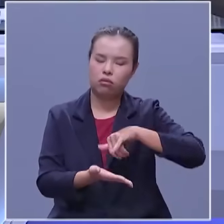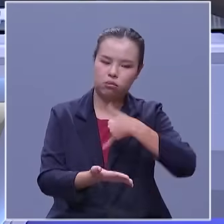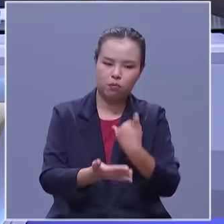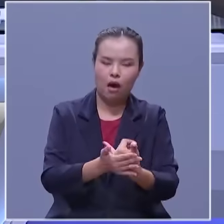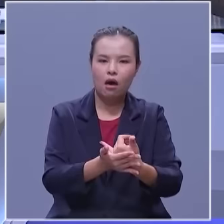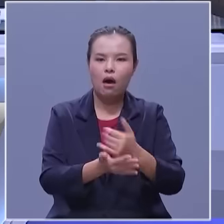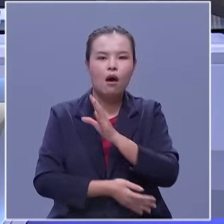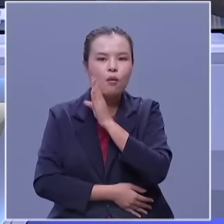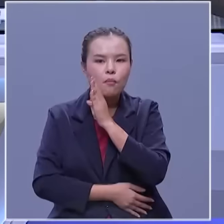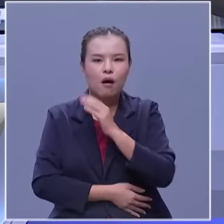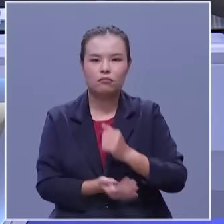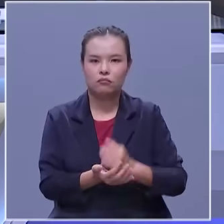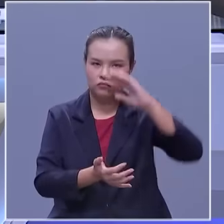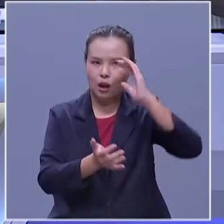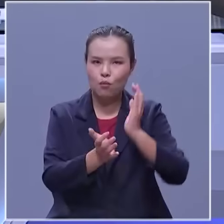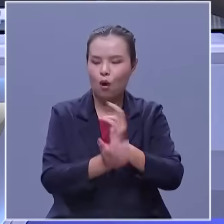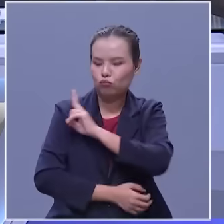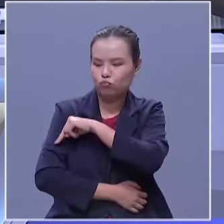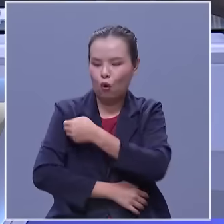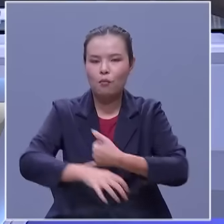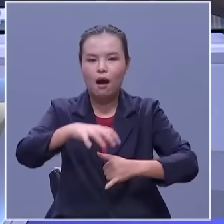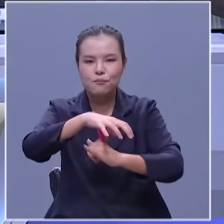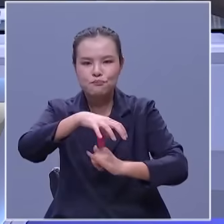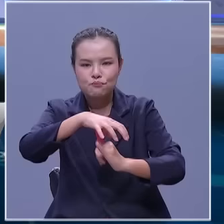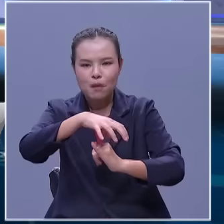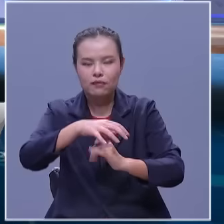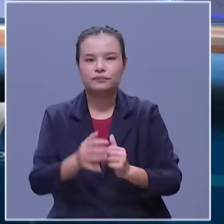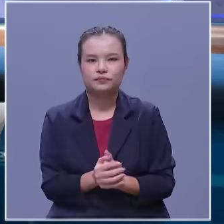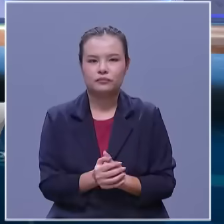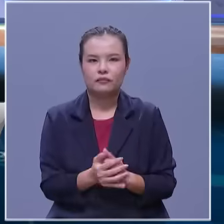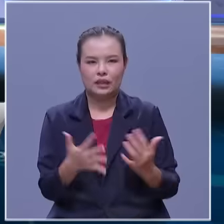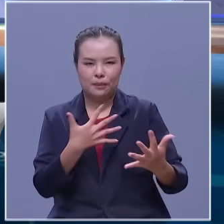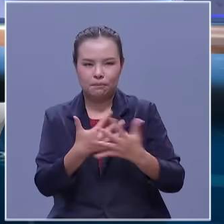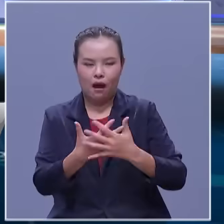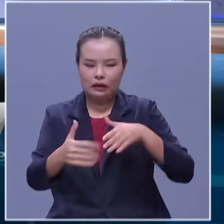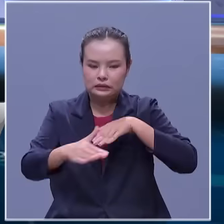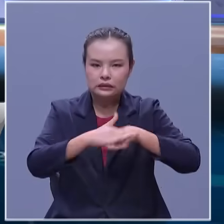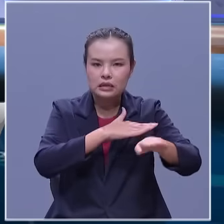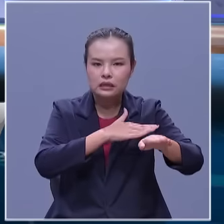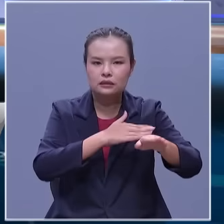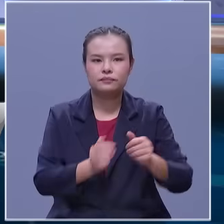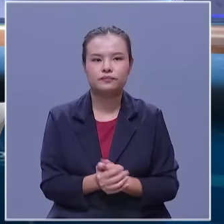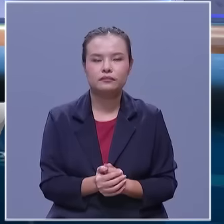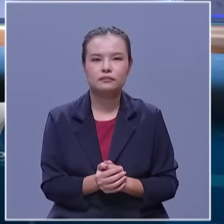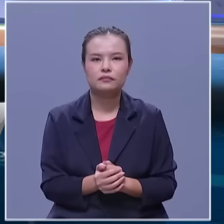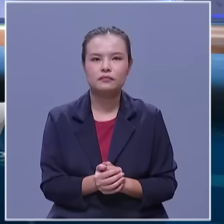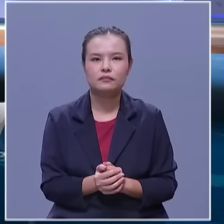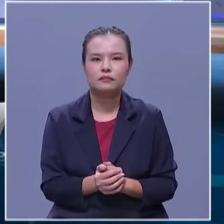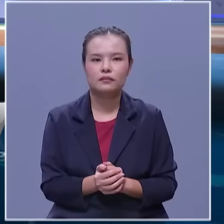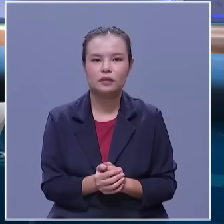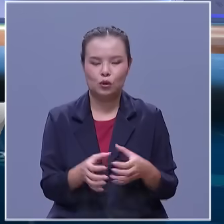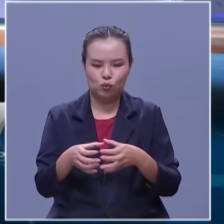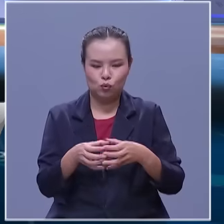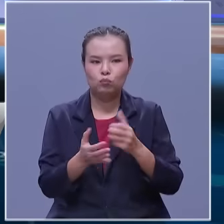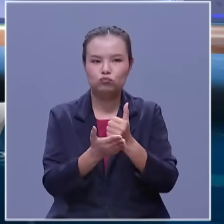ไปสุดท้ายเจ้าหน้าที่บอกอ่ะให้อยู่โรงพยาบาลแล้วก็แหกคุกแหกโรงพยาบาลออกไปโดยที่นี่ทำเป็นขบวน